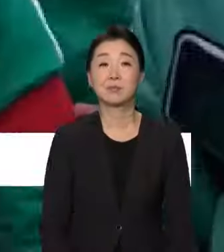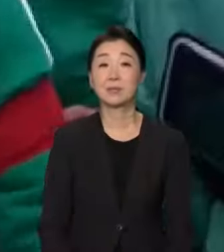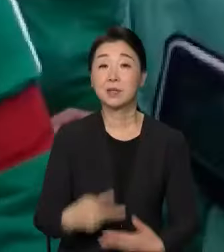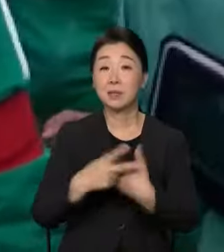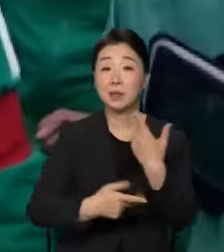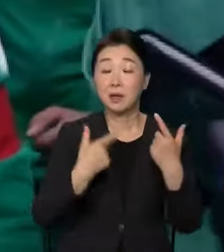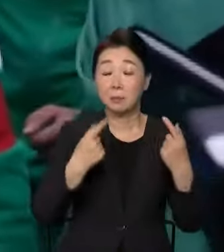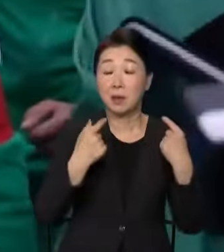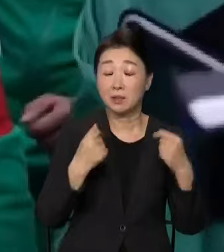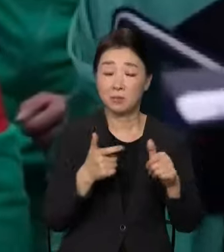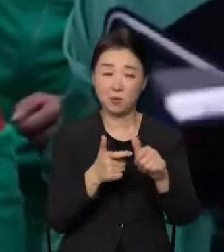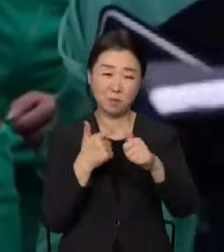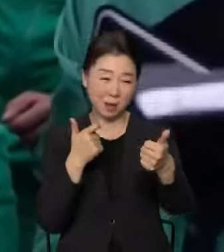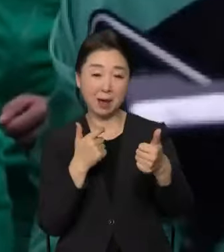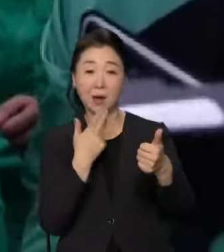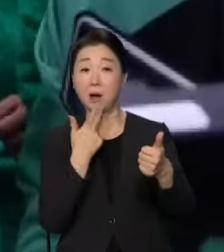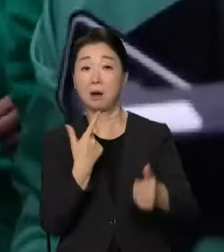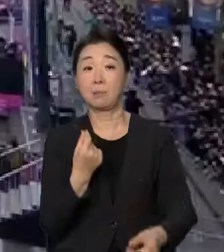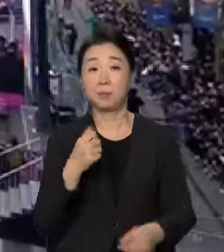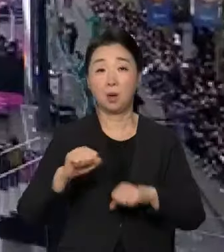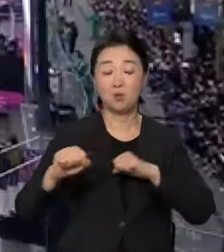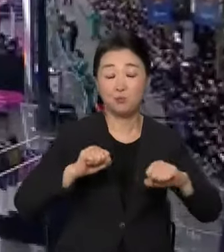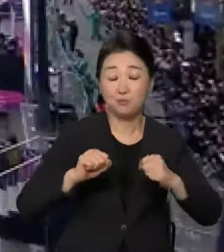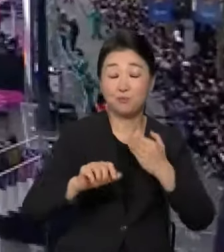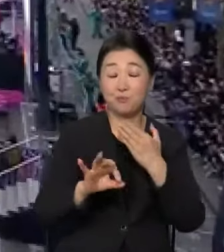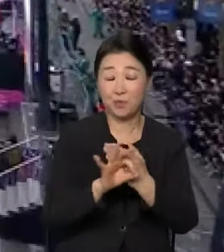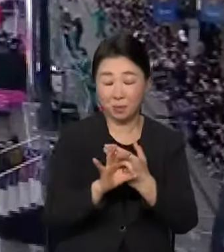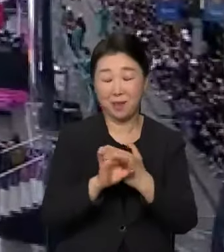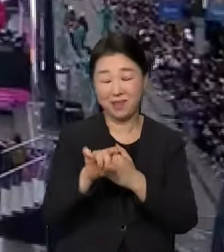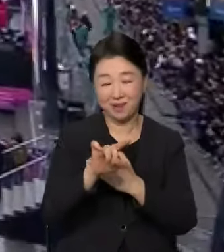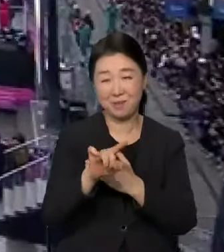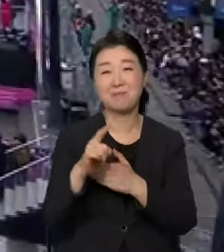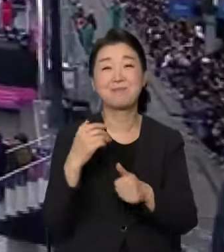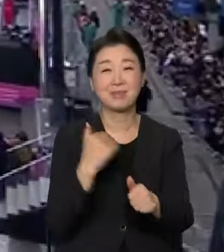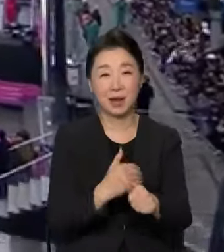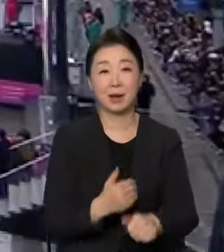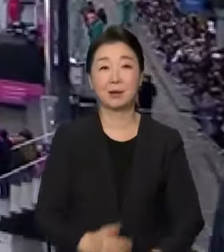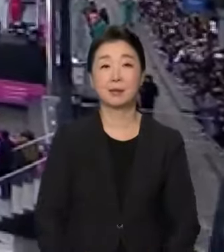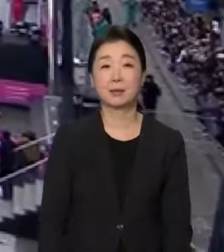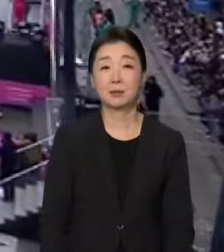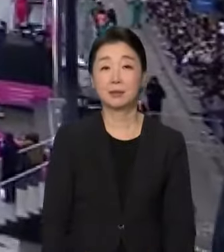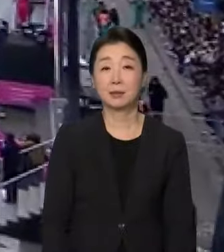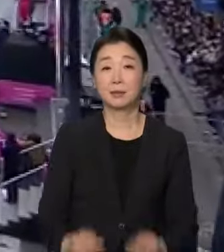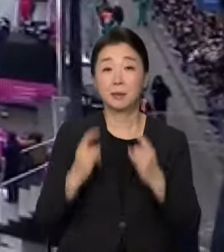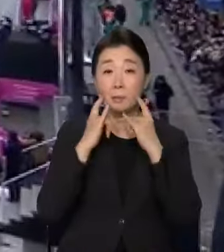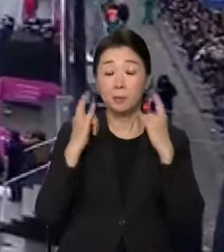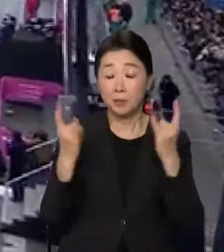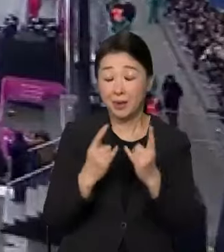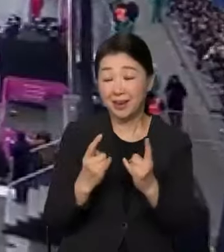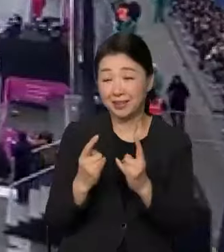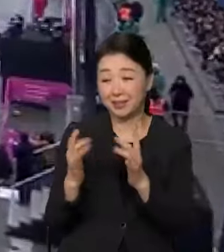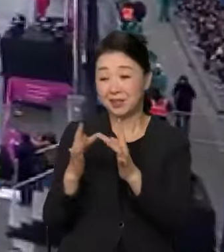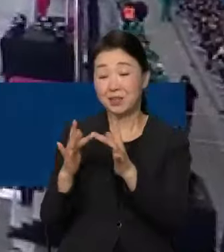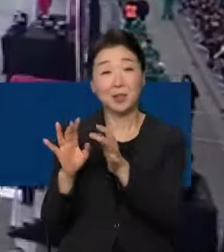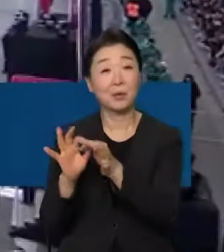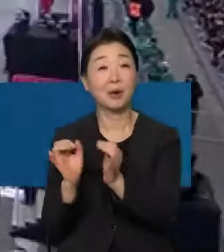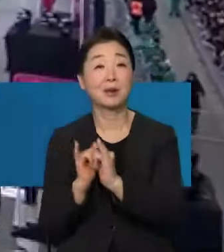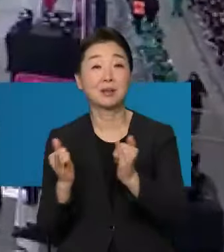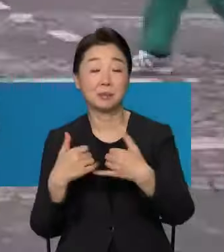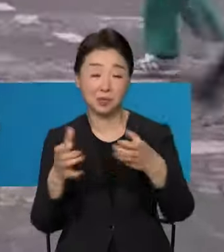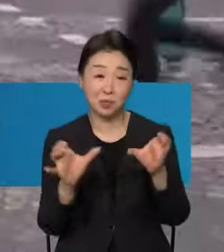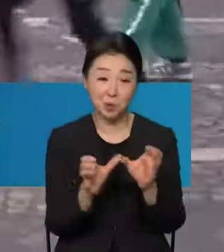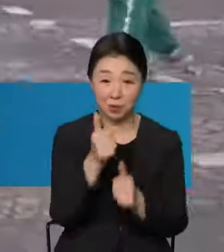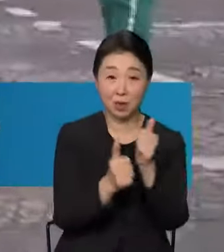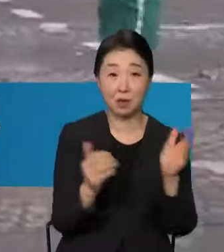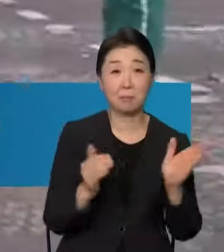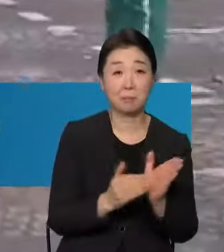드라마처럼 총에 맞지는 않아도 움직인다면 곧바로 탈락입니다. 프랑스의 인플루언서들과 함께 팀전으로 치러진